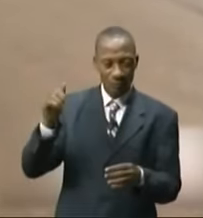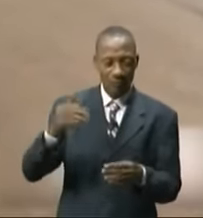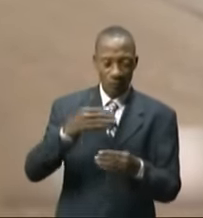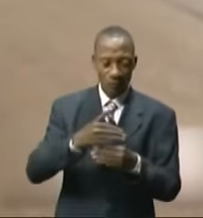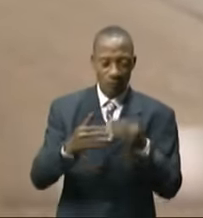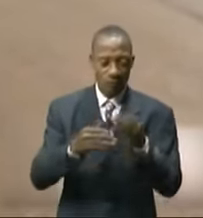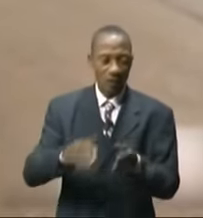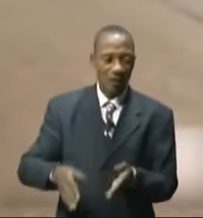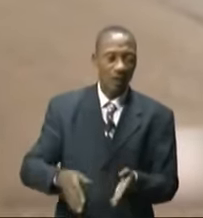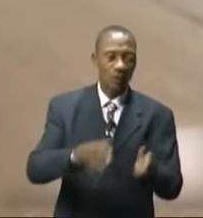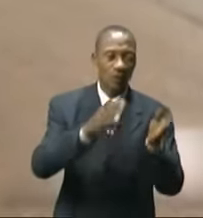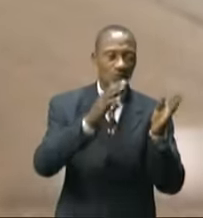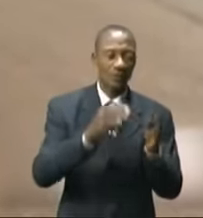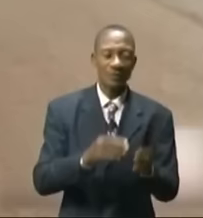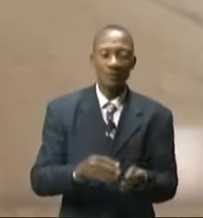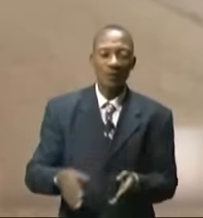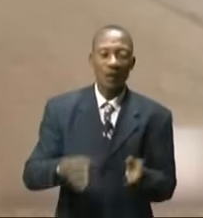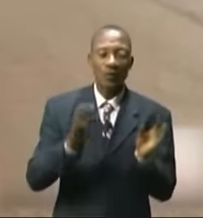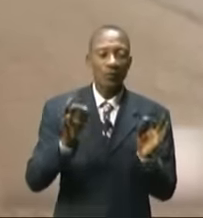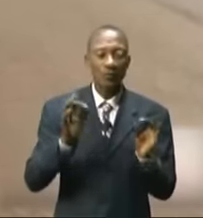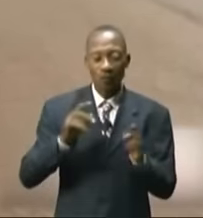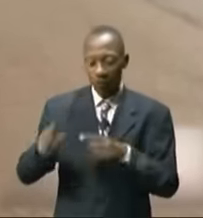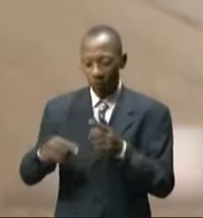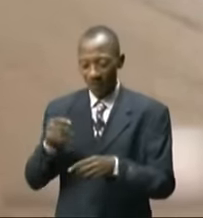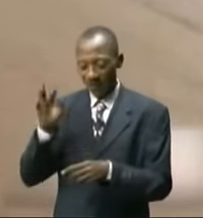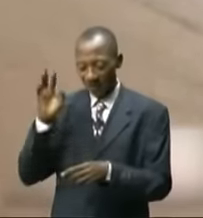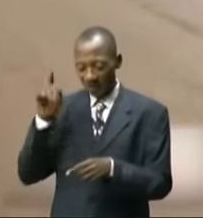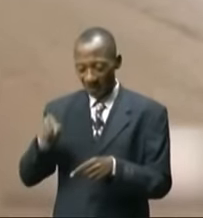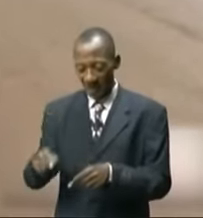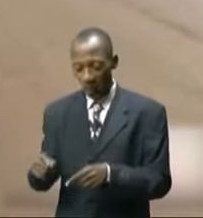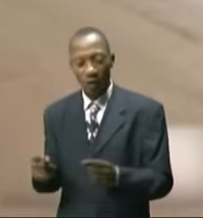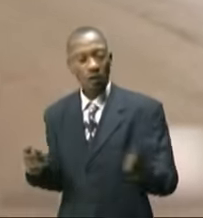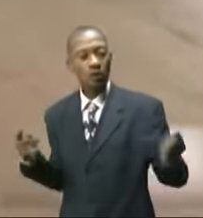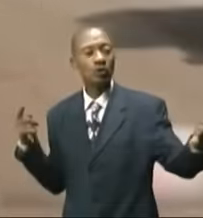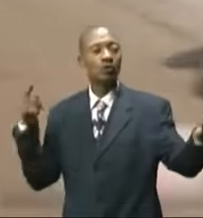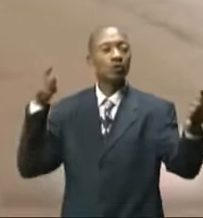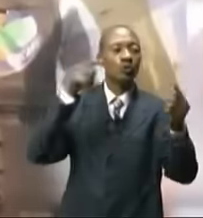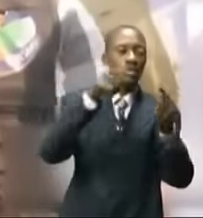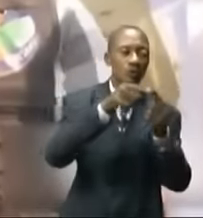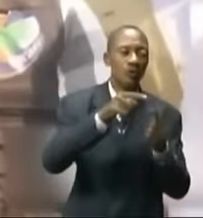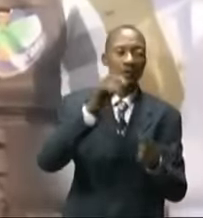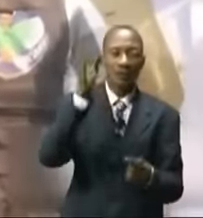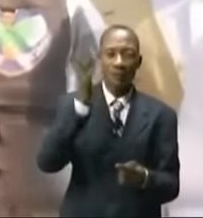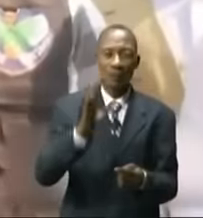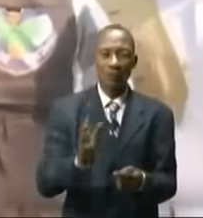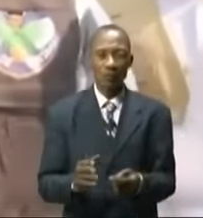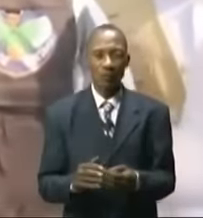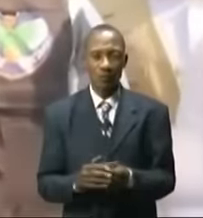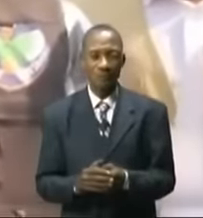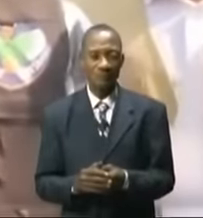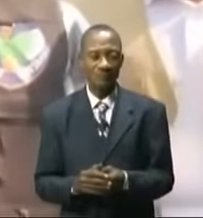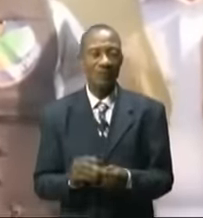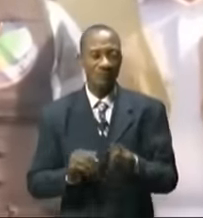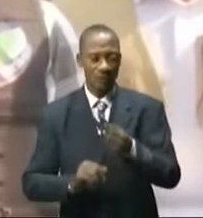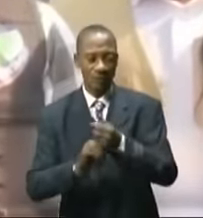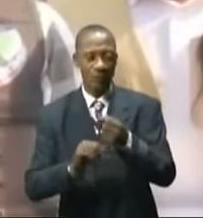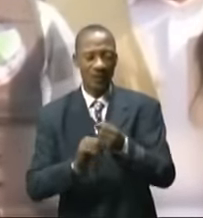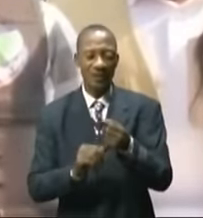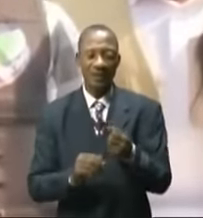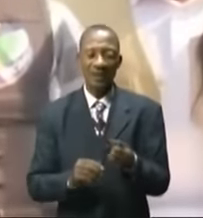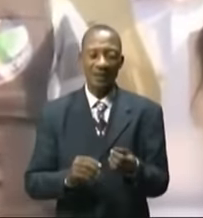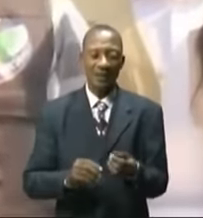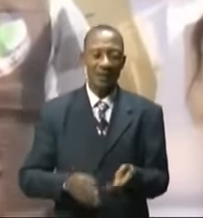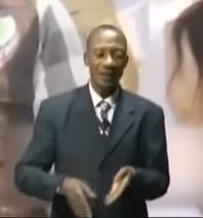Kinshasa vers le Congo central. C'est pratiquement une route qui va désengorger la route nationale numéro 1.